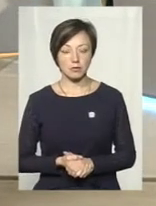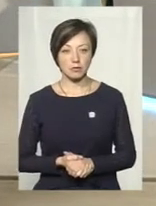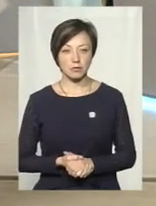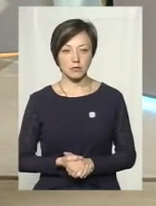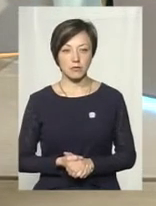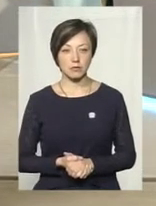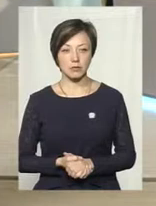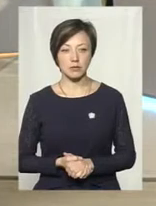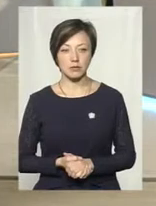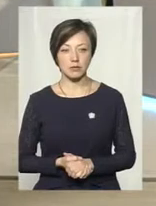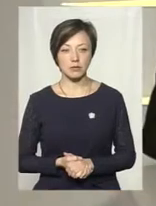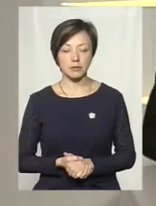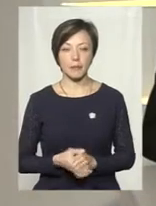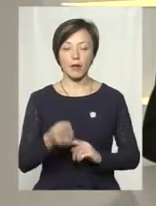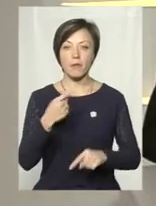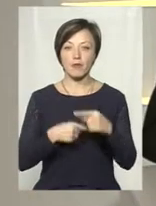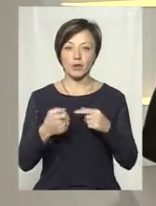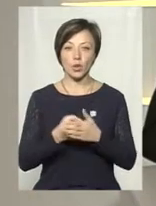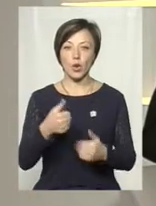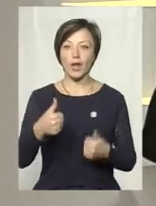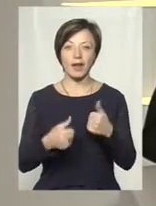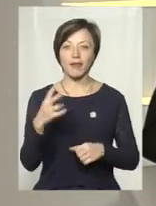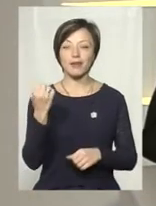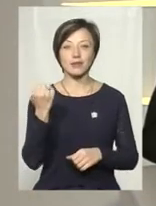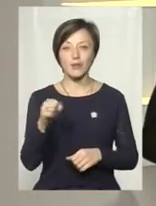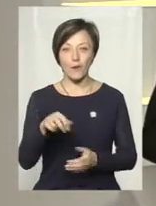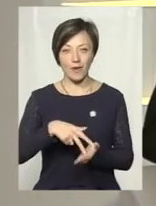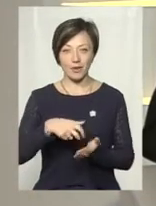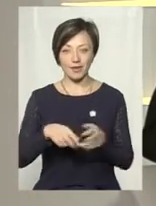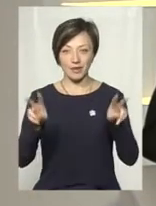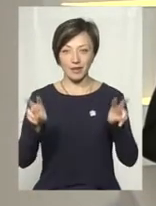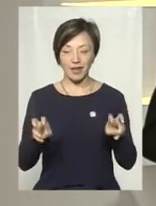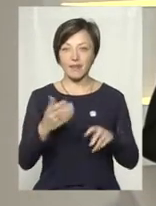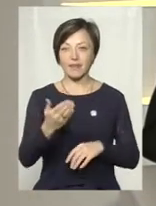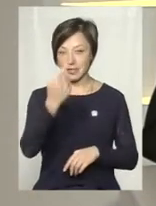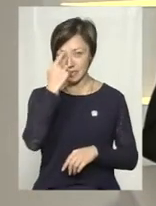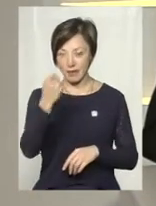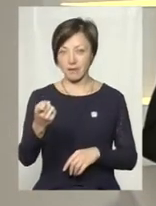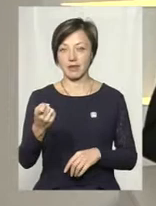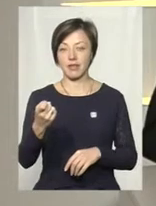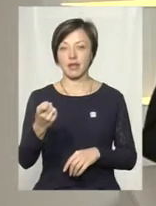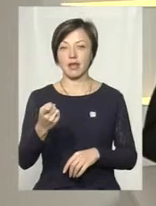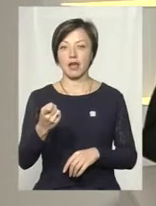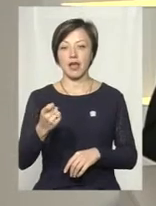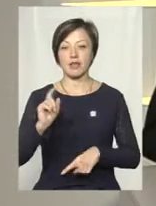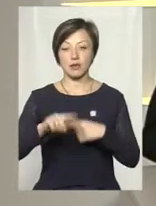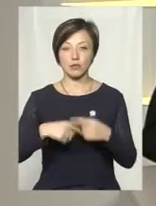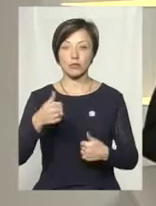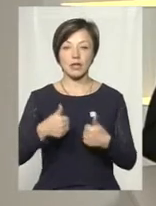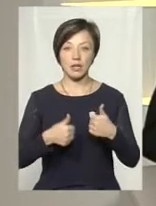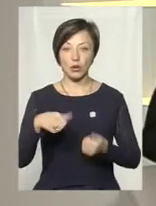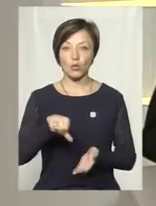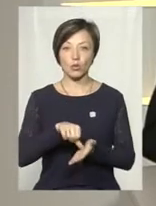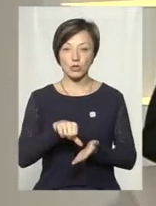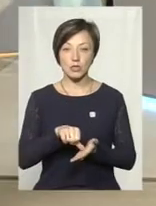сказати. Повернемося до ігор нескорених. Ви, пане Вікторе, заявили, що в наступних іграх нескорених